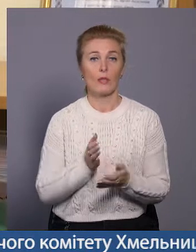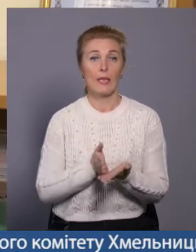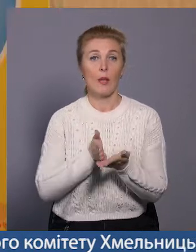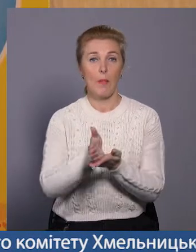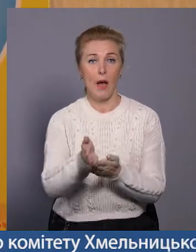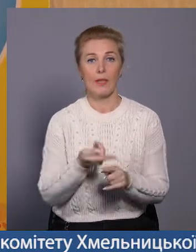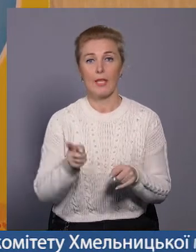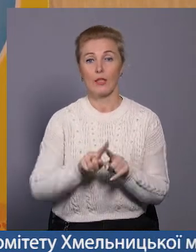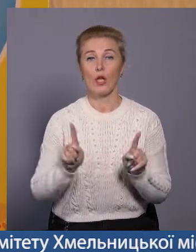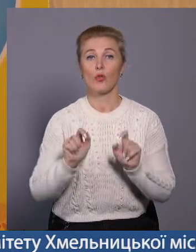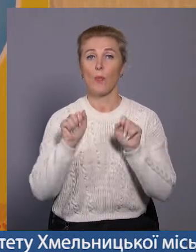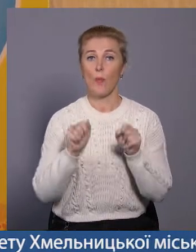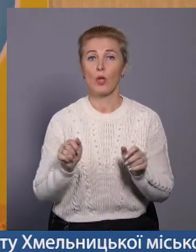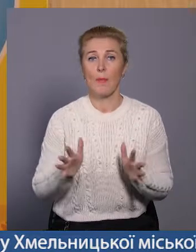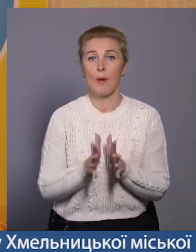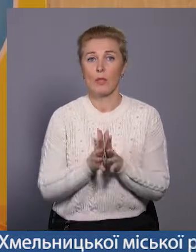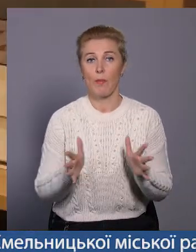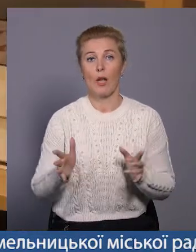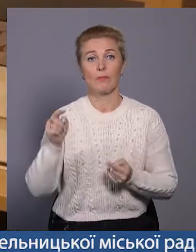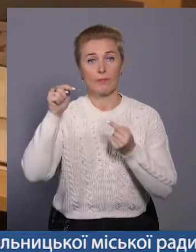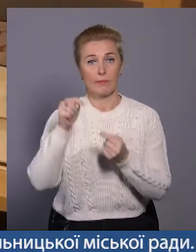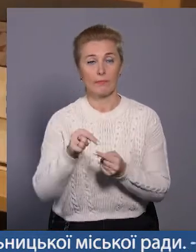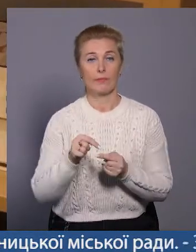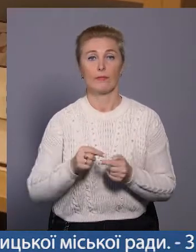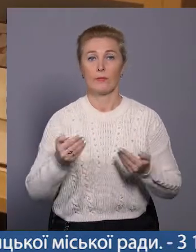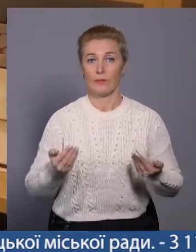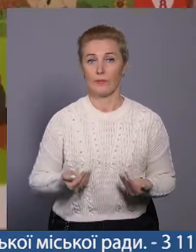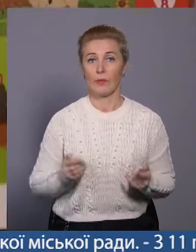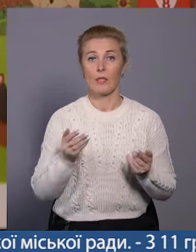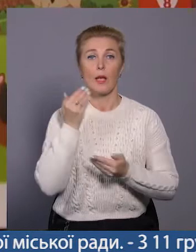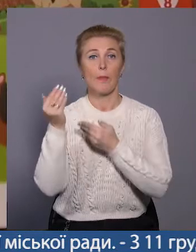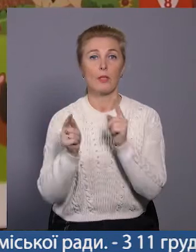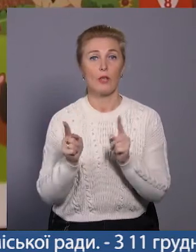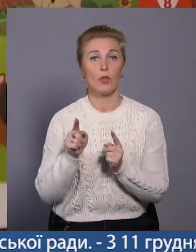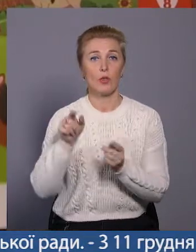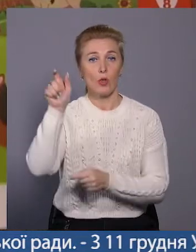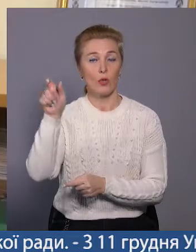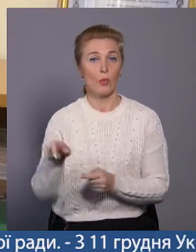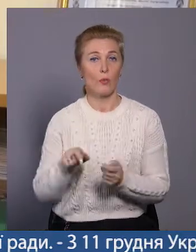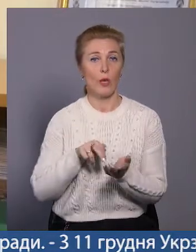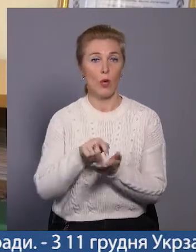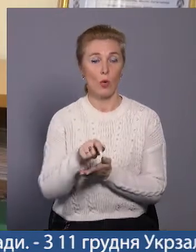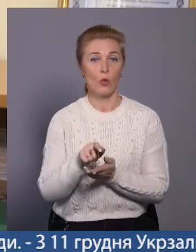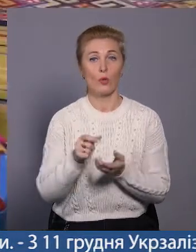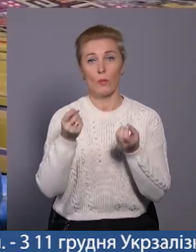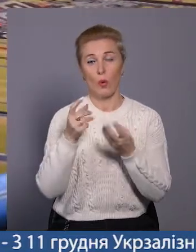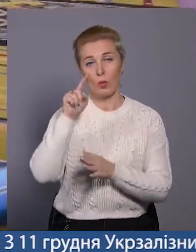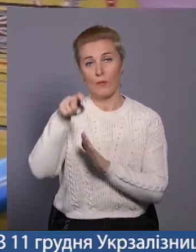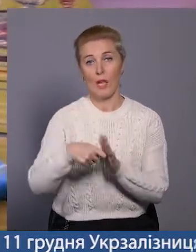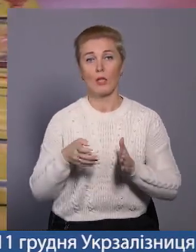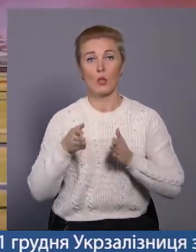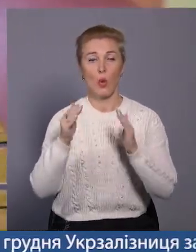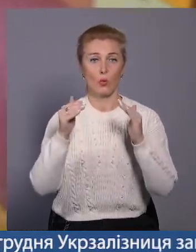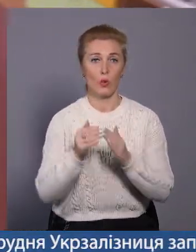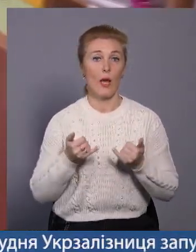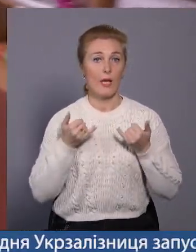щоб вони могли максимально пристосуватися у соціумі. Запитати, припустимо, щось у перехожих, навіть просто знати дорогу додому. Нині